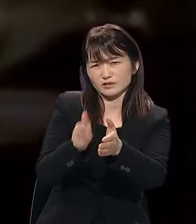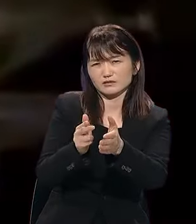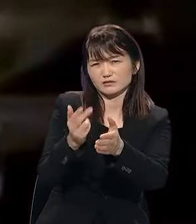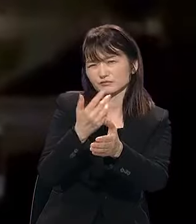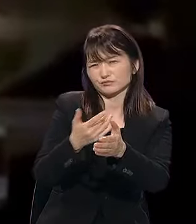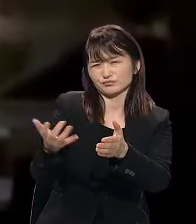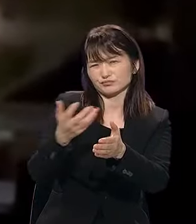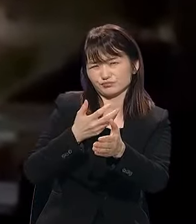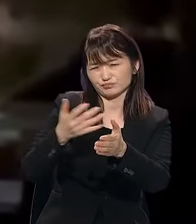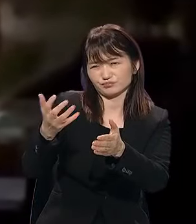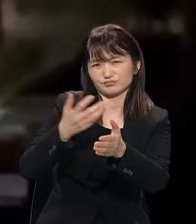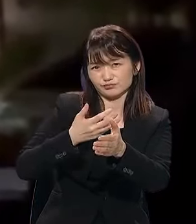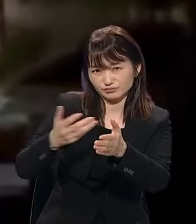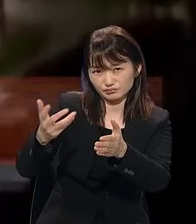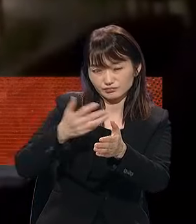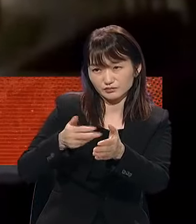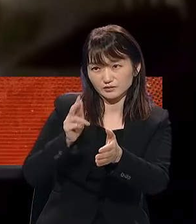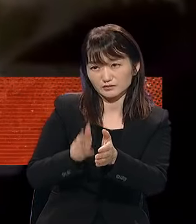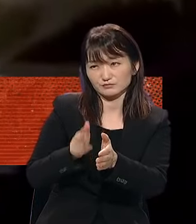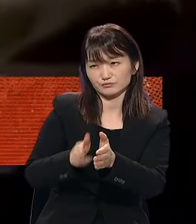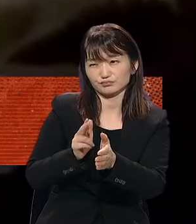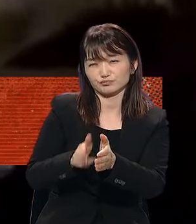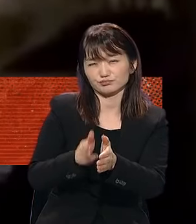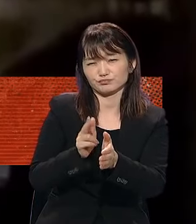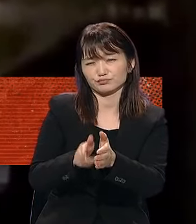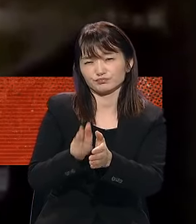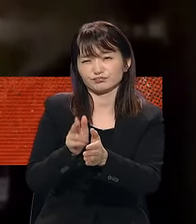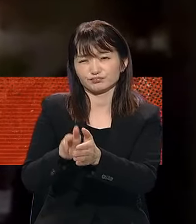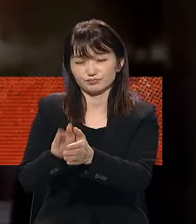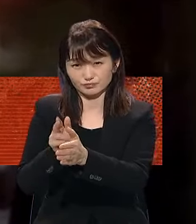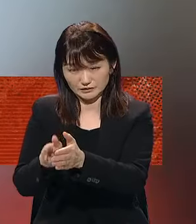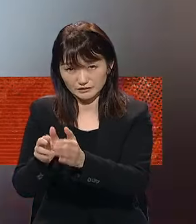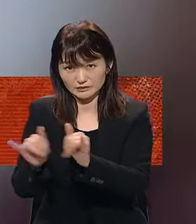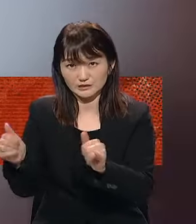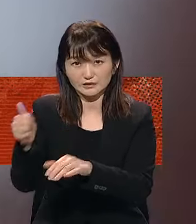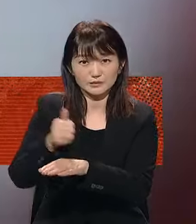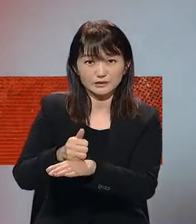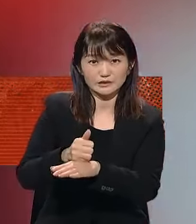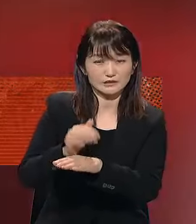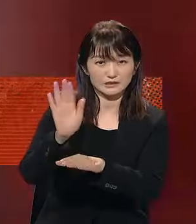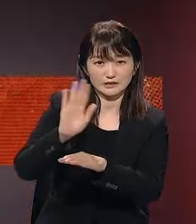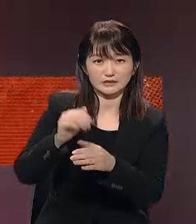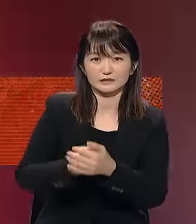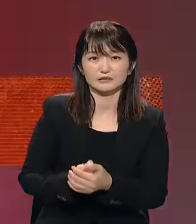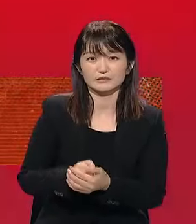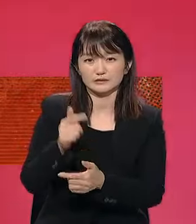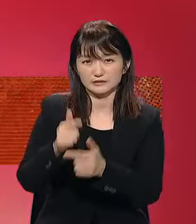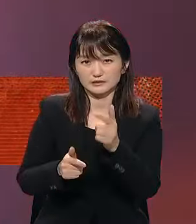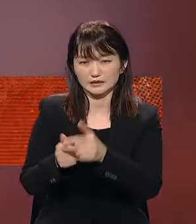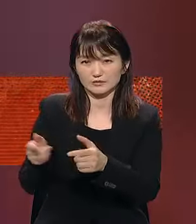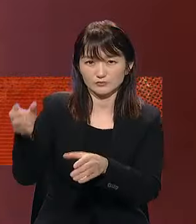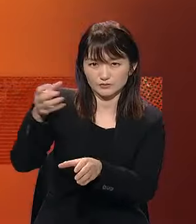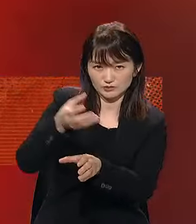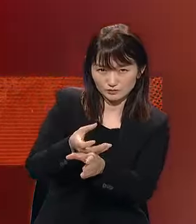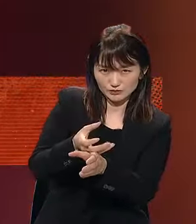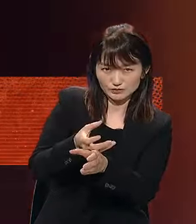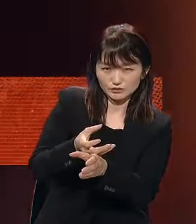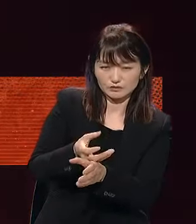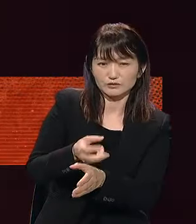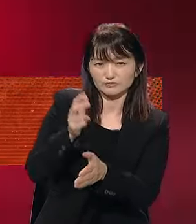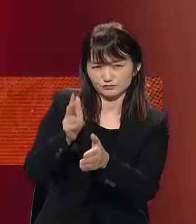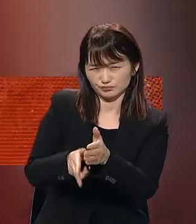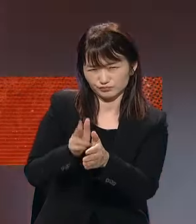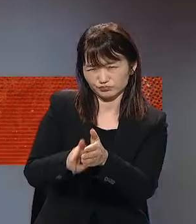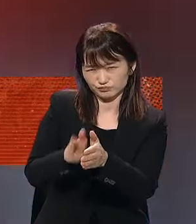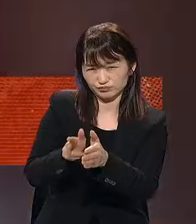하염을 내뿜으면서 한동안 시내를 가로질렀는데요. 다행히 사람이 탄 열차는 아니었고 목재 침목을 싣고 있는